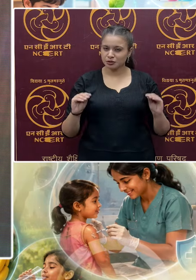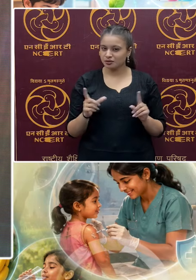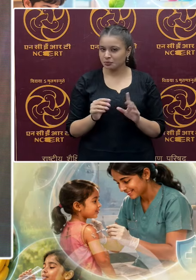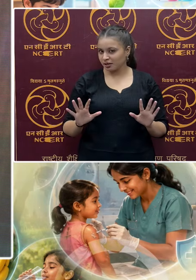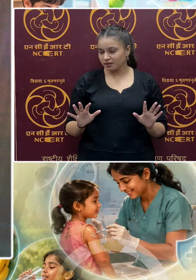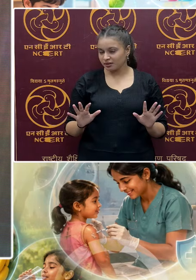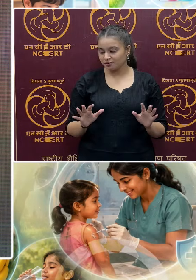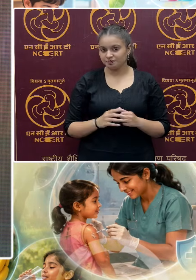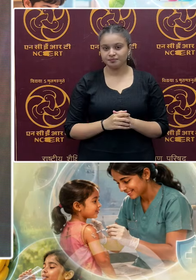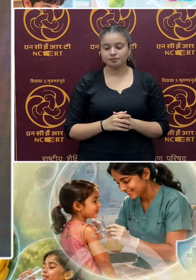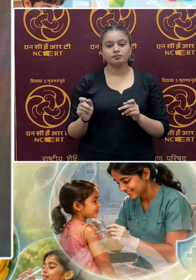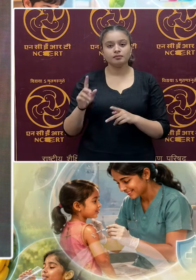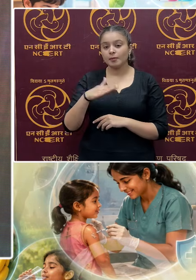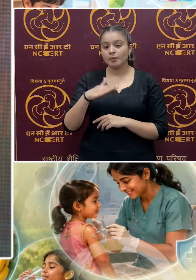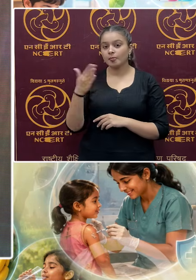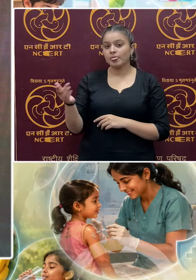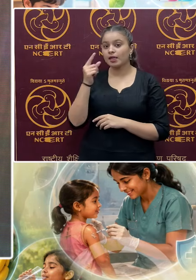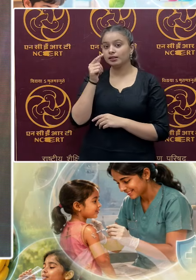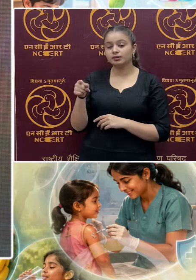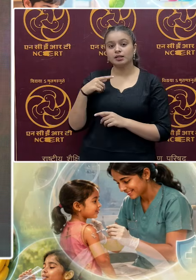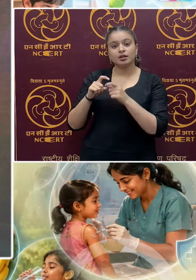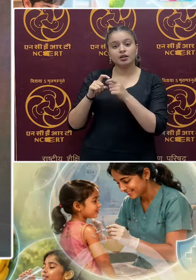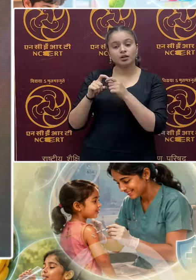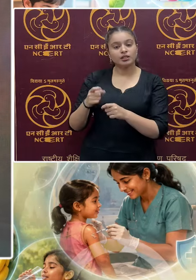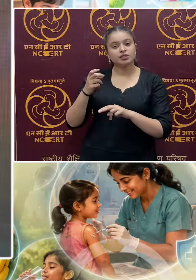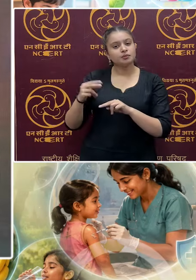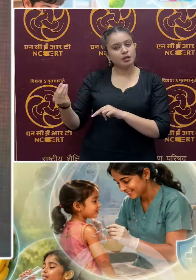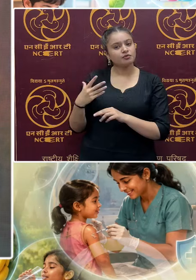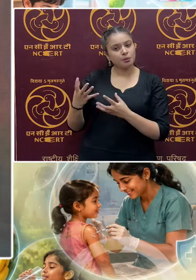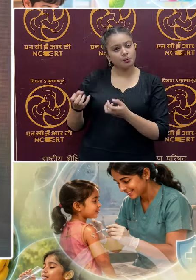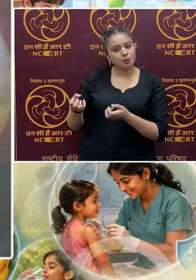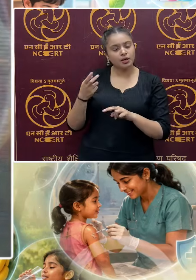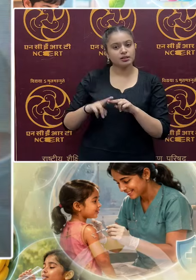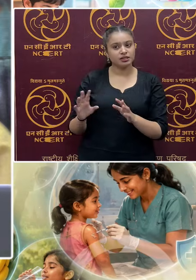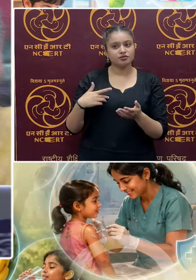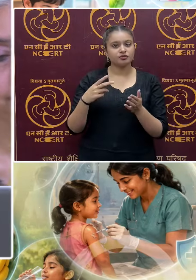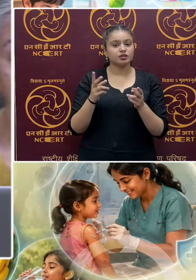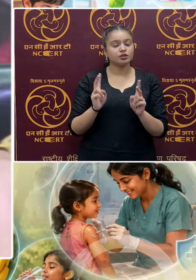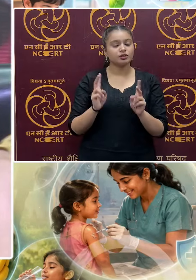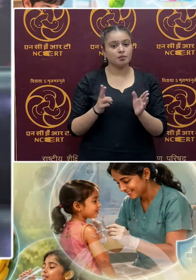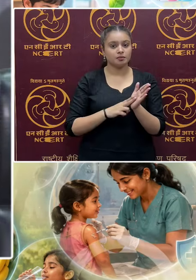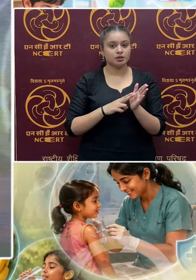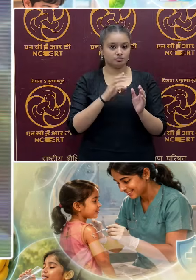करेंगे। सर, वुड यू लाइक टू टेल अस कि अगर कॉमन